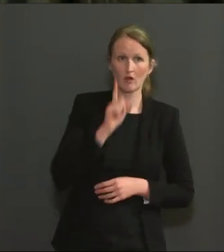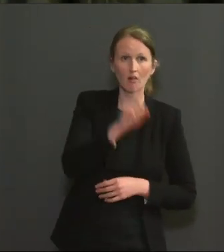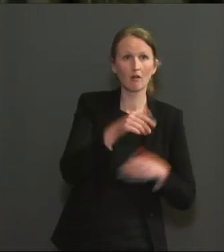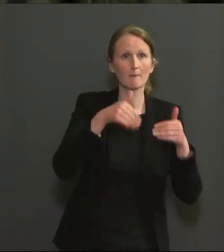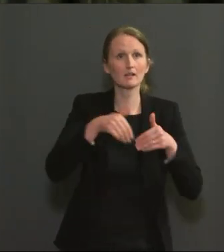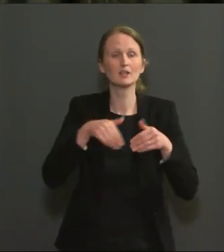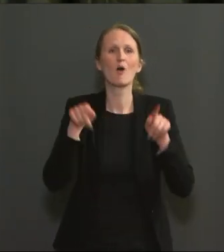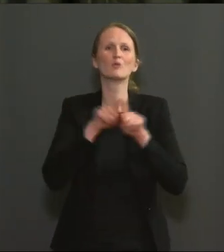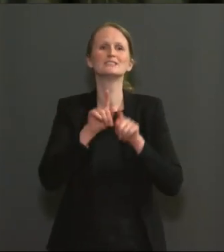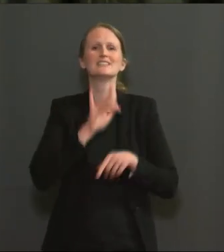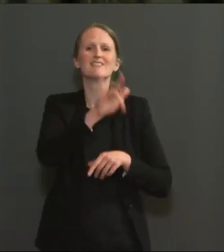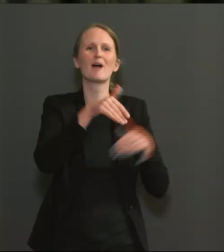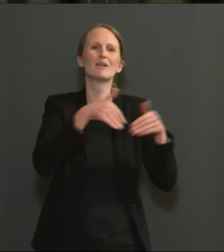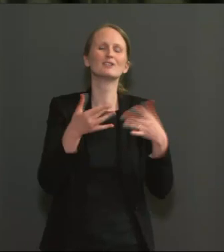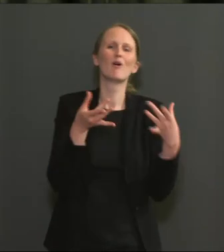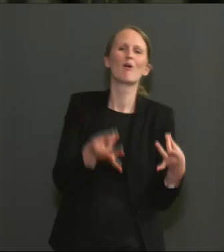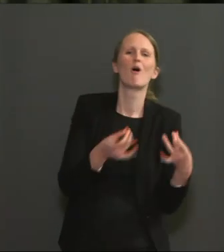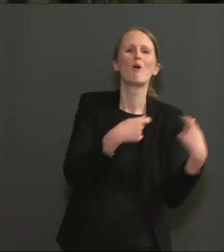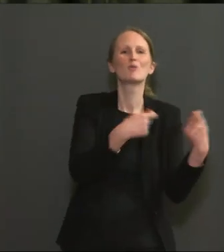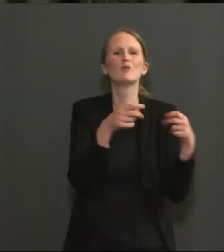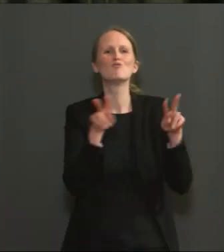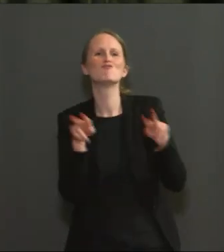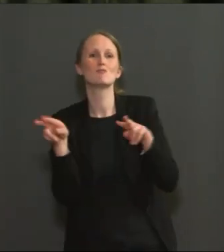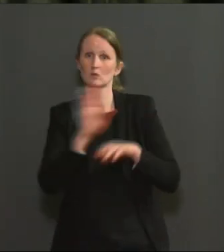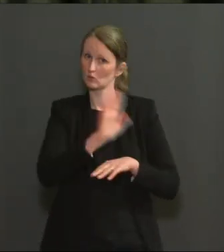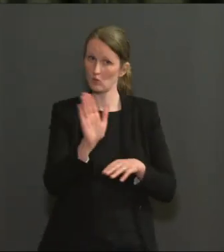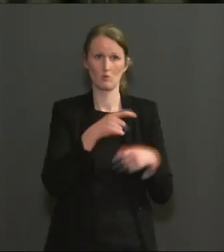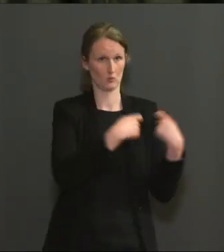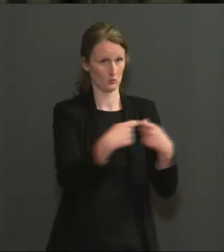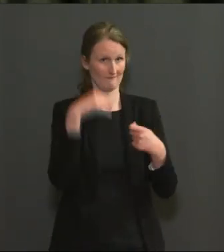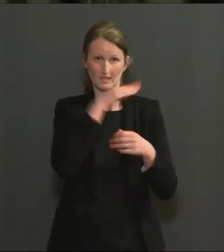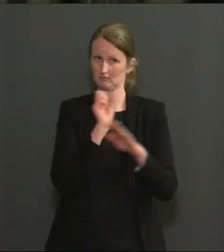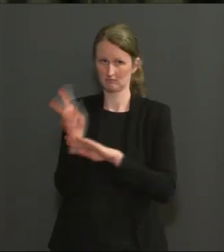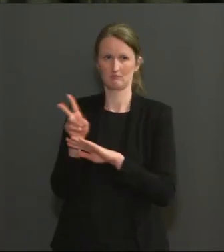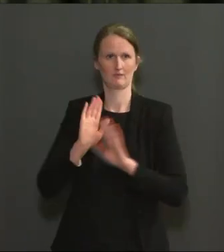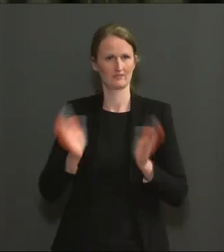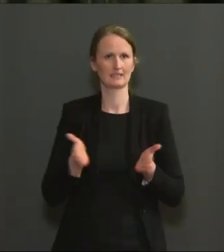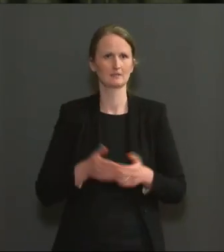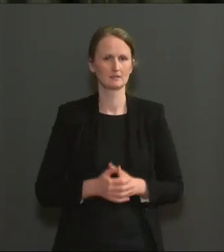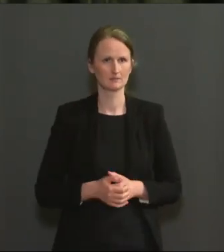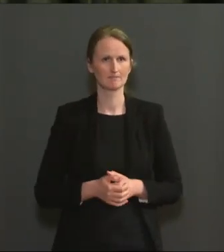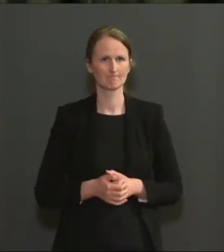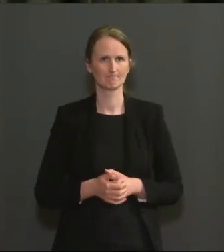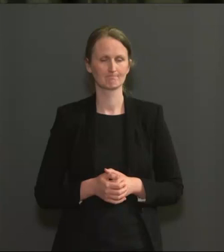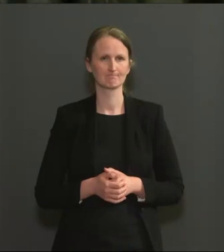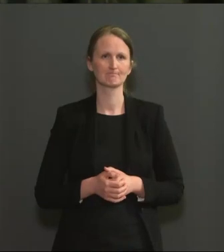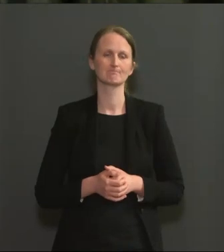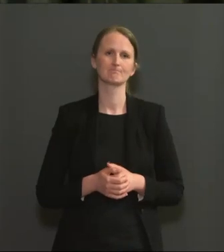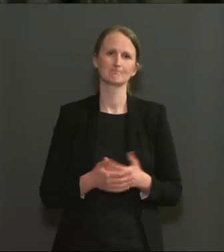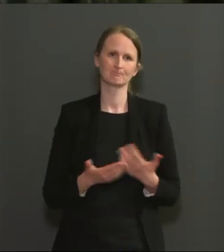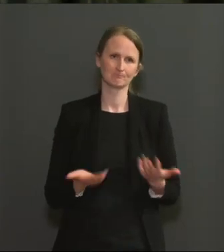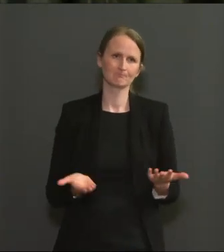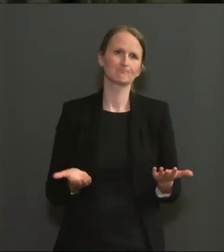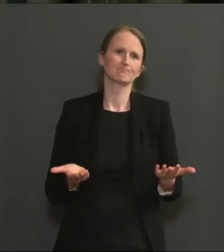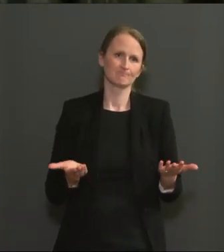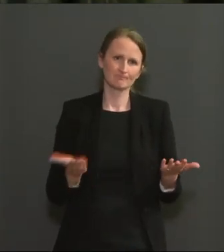encore à une époque du Run shopping pour reprendre les termes de Steven van Gucht vous êtes